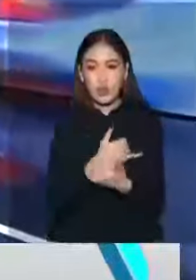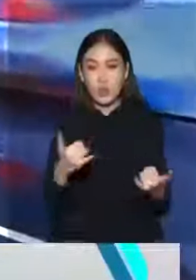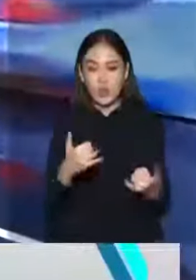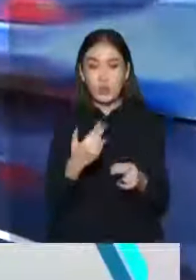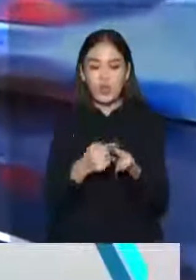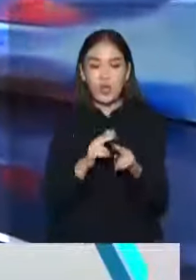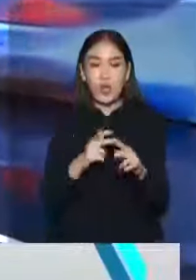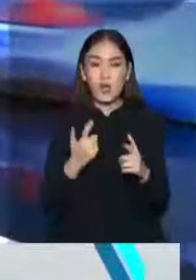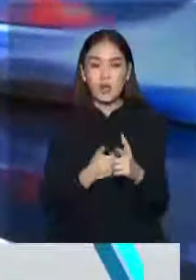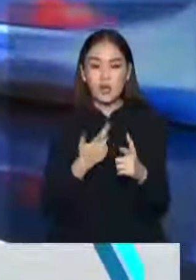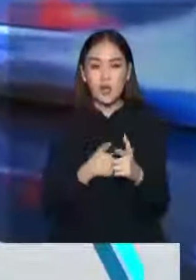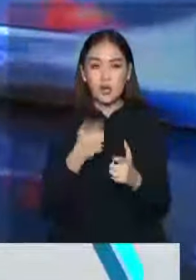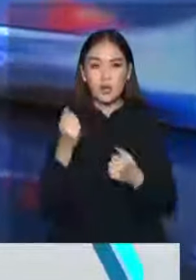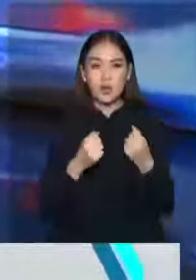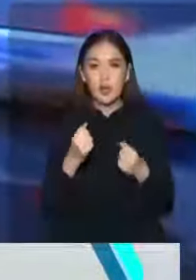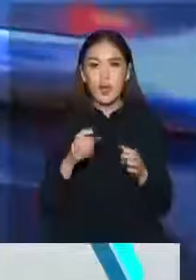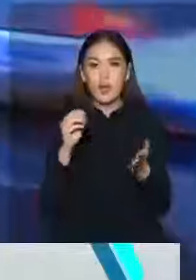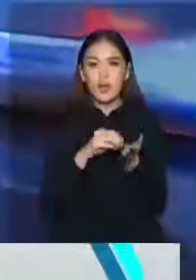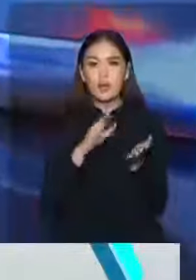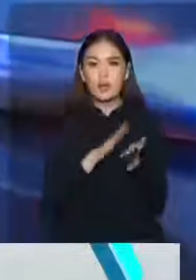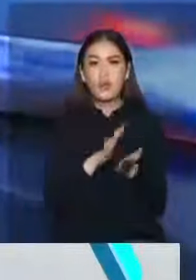біз аталған көліктерді тіркеуге алатын боламыз.